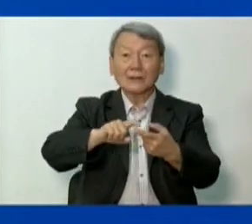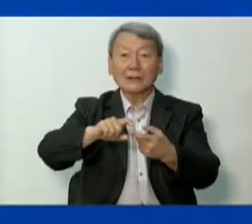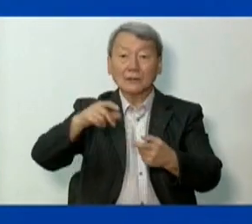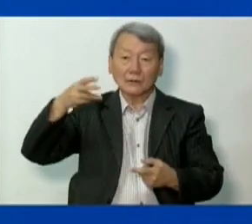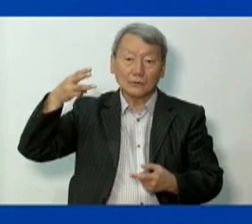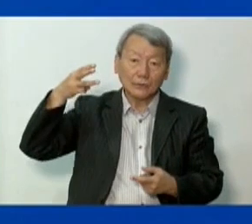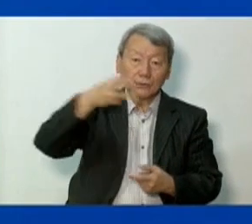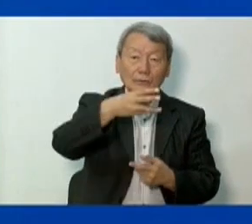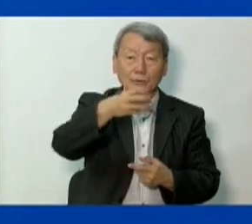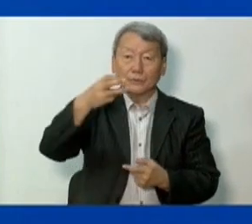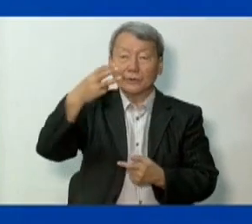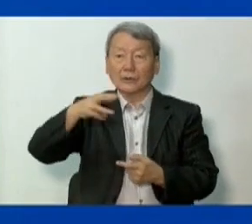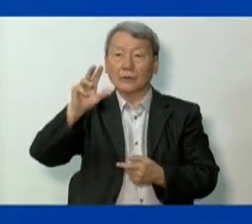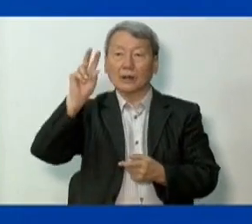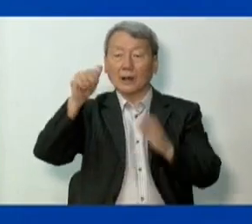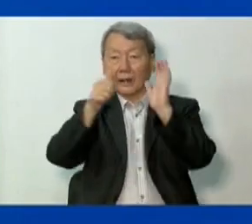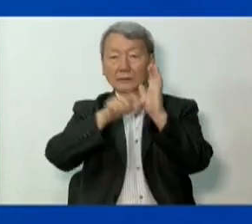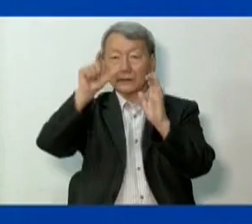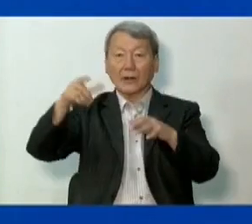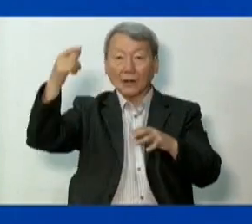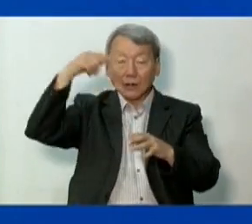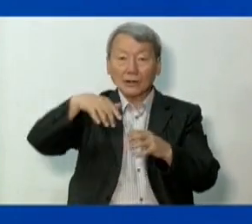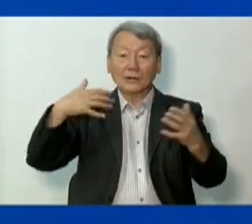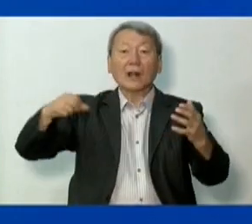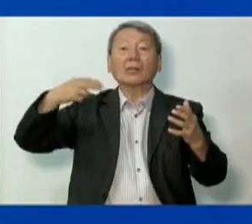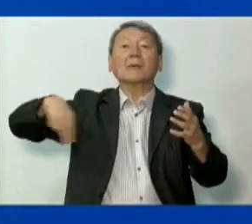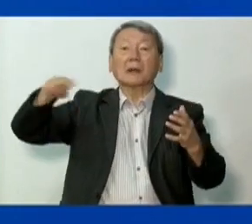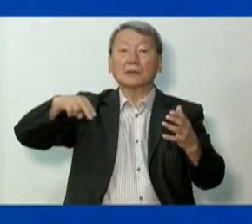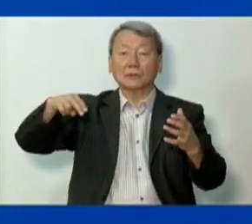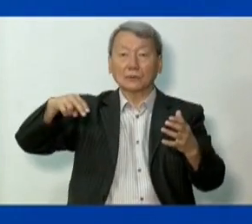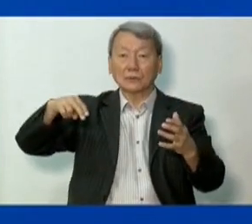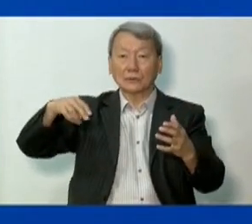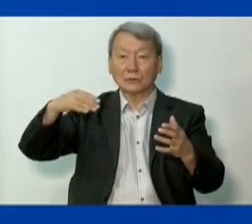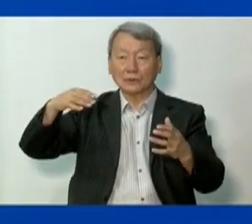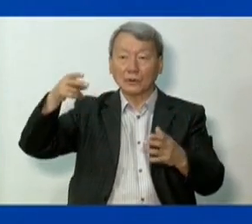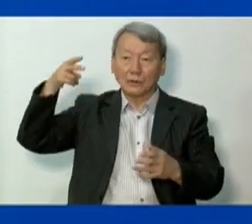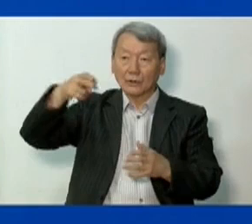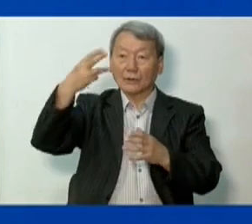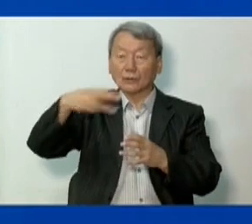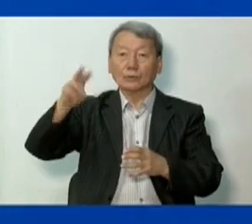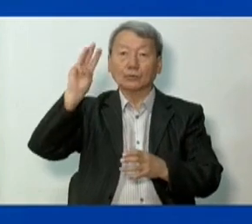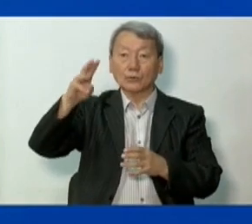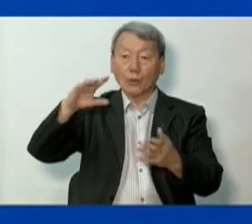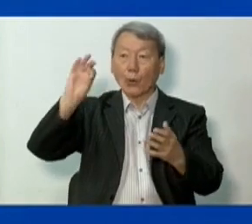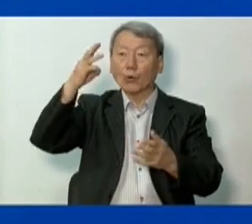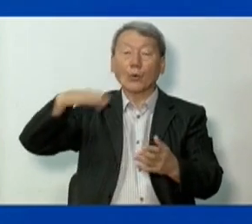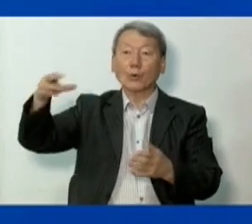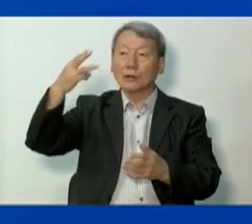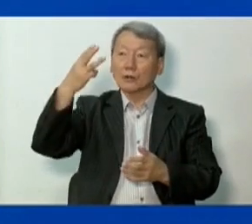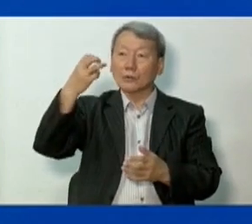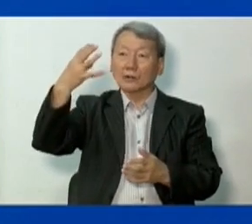саны 3356 учурду катталды. Анын ичинен Жалал Абад облусунда 233, Ош